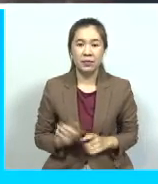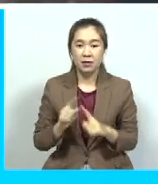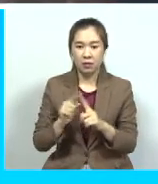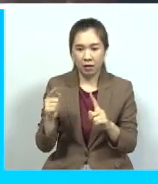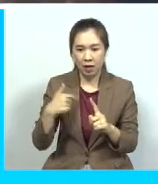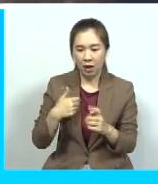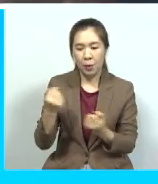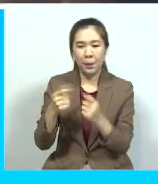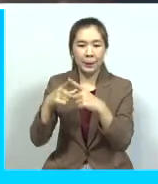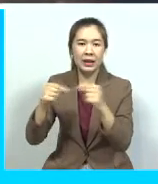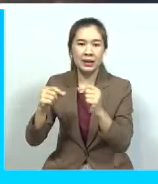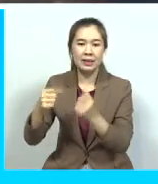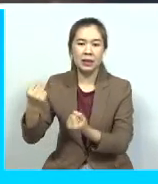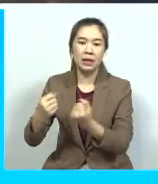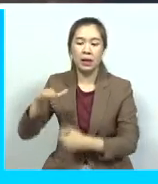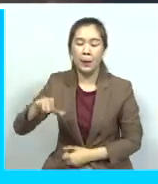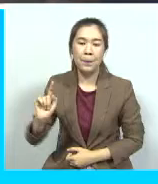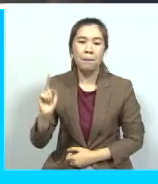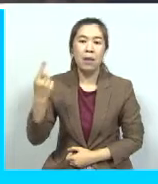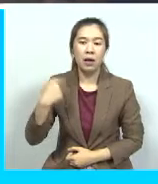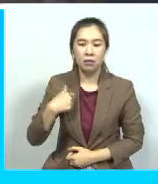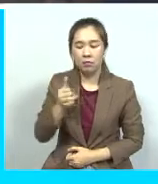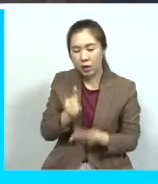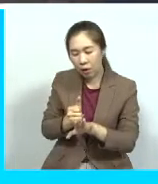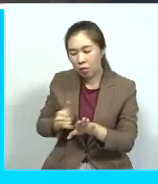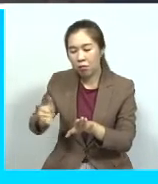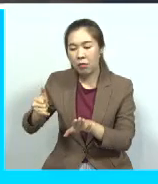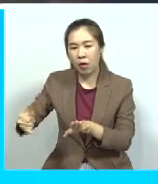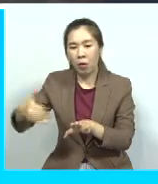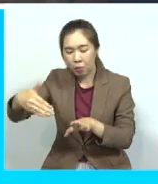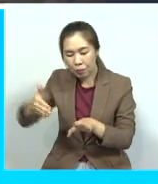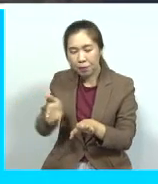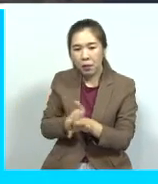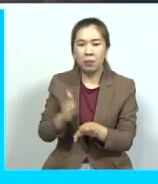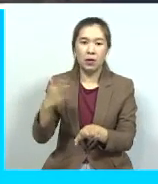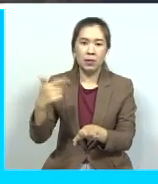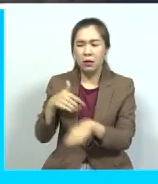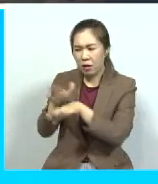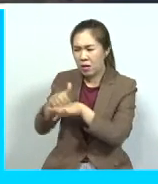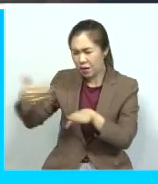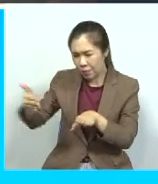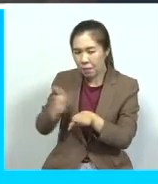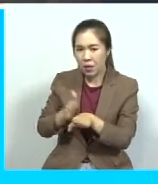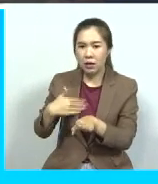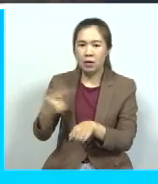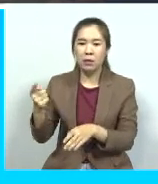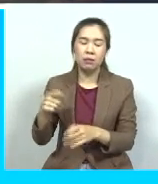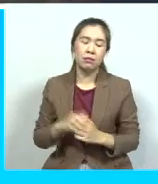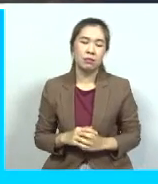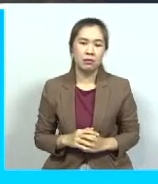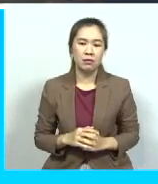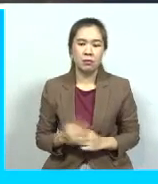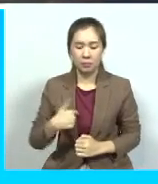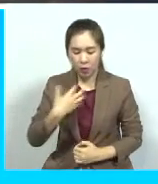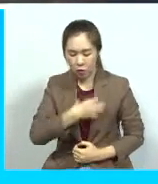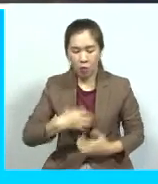เขาไปคันใหม่แล้วเขาก็เดินลงแล้วไม่ปิดประตูรถให้ผมกวักมือเรียกมาปิดเขาก็ไม่ปิดครับแล้วก็ทำไม้ทำมือใส่ผมผม